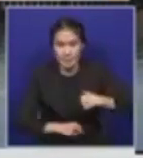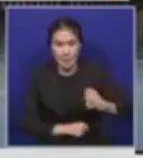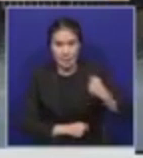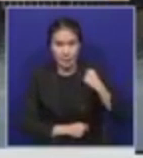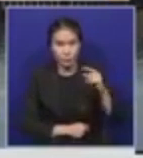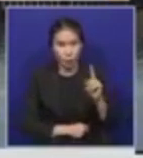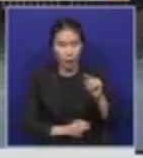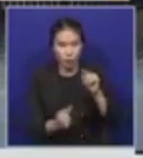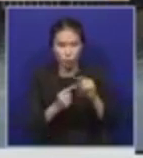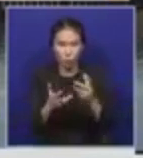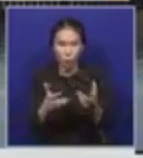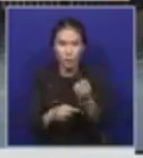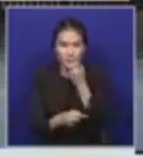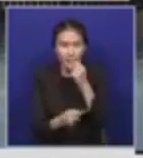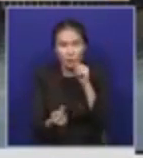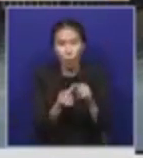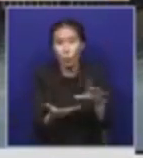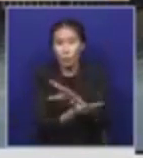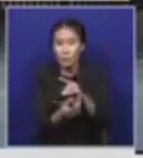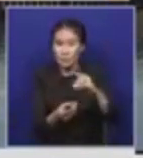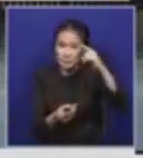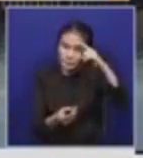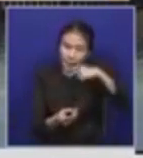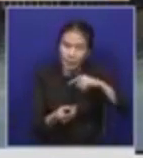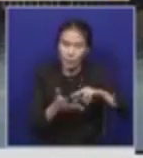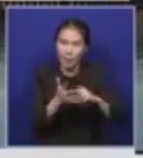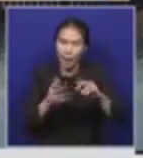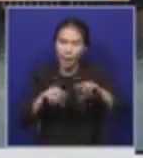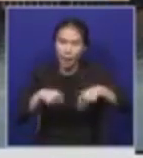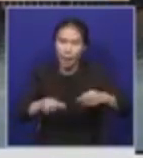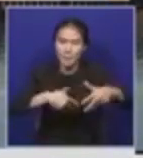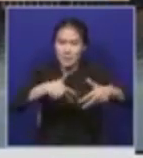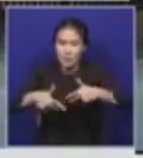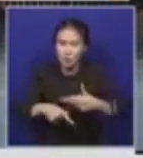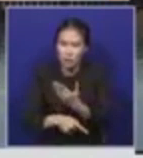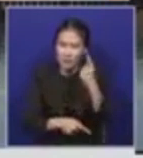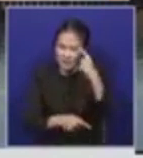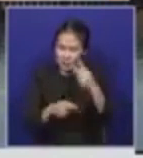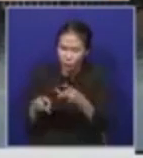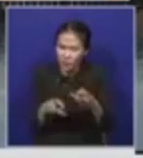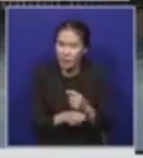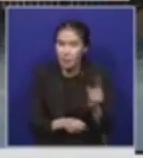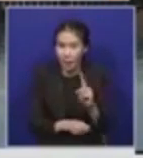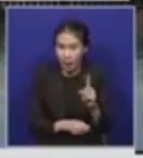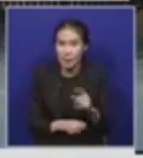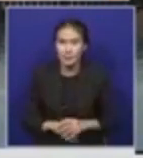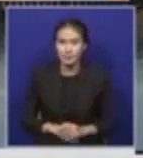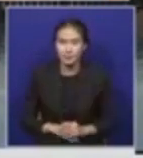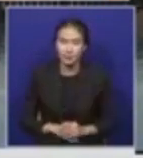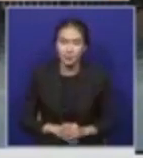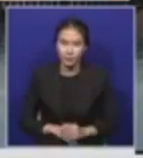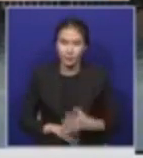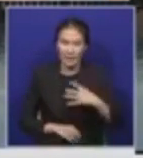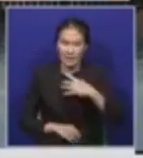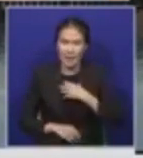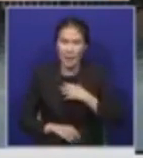าหารของสังคมไทยเนี่ยนะครับที่มันกระจายอยู่กับพี่น้องประชาชนเนี่ยได้อย่างไรนะครับเราจะทำให้ท้